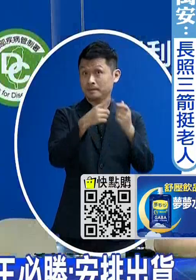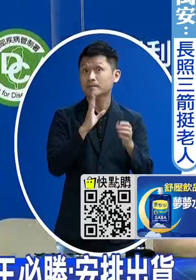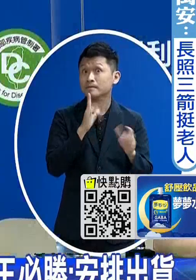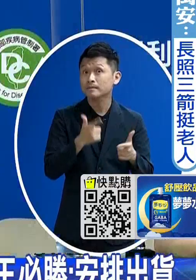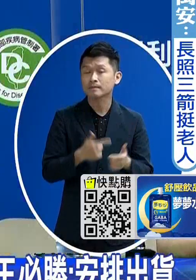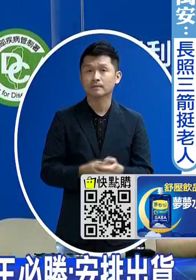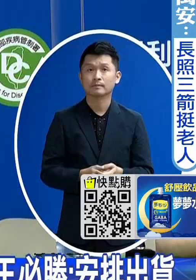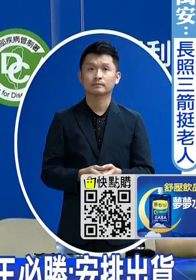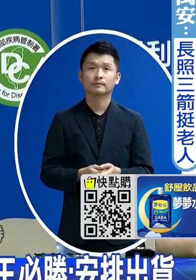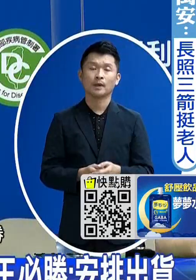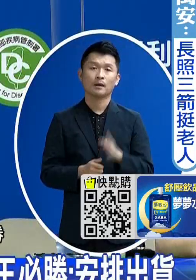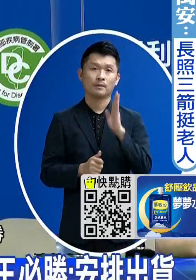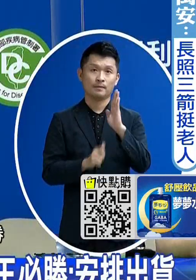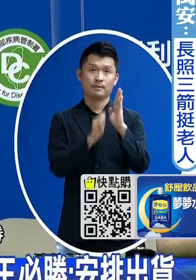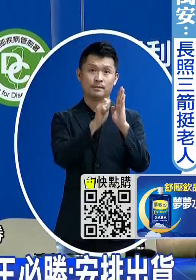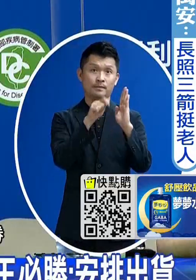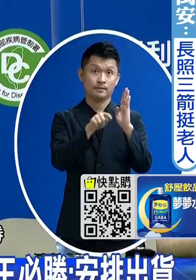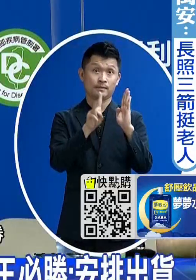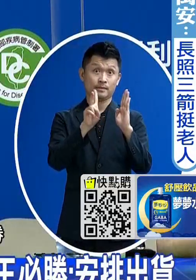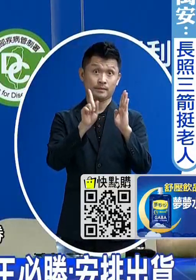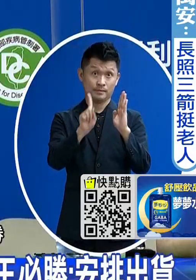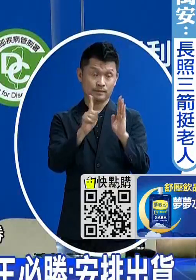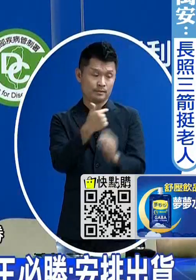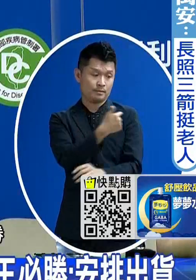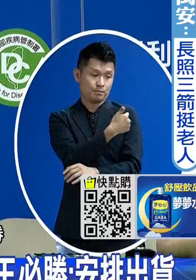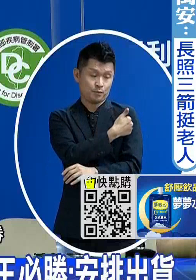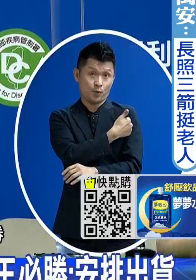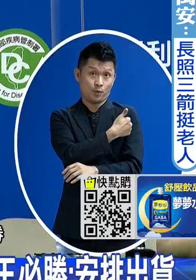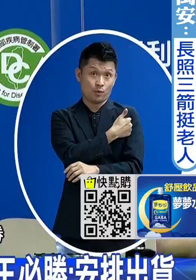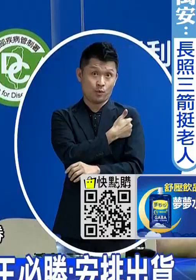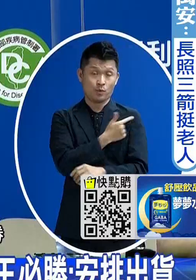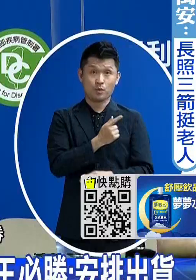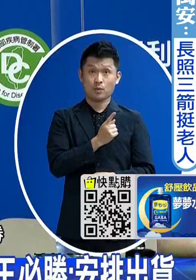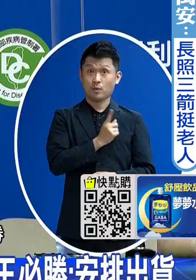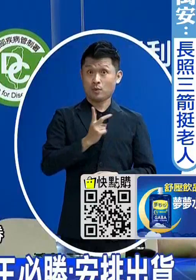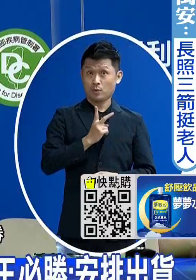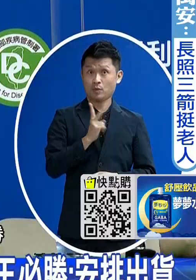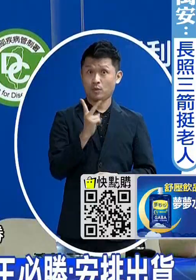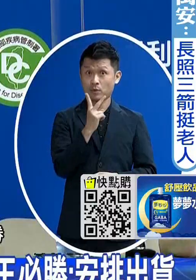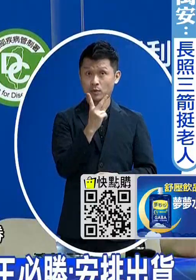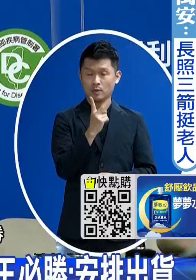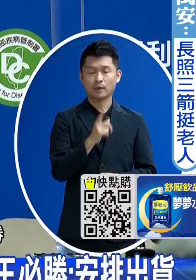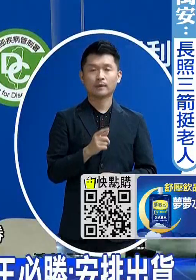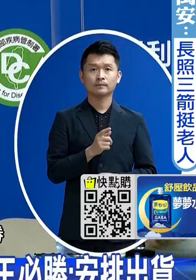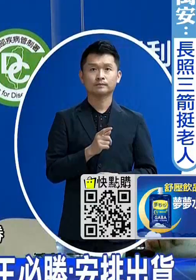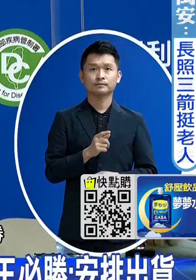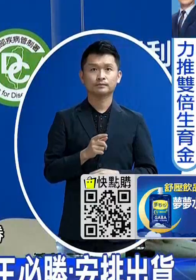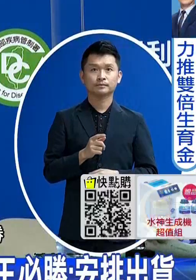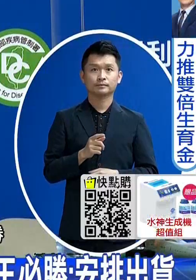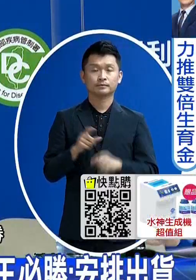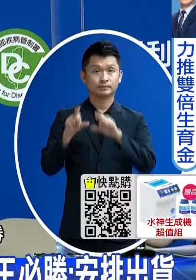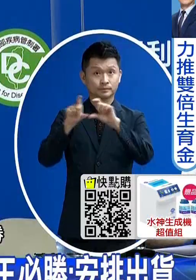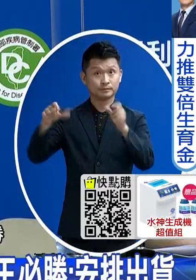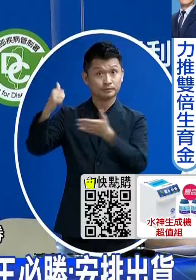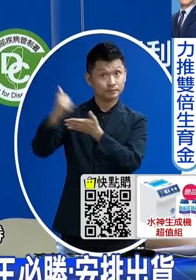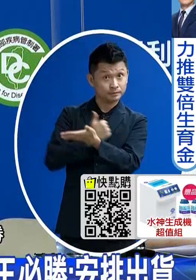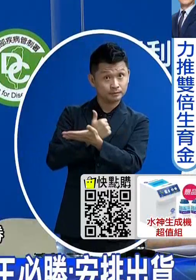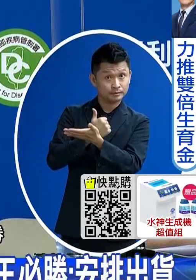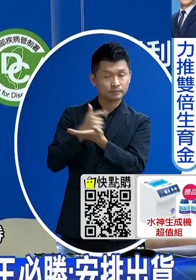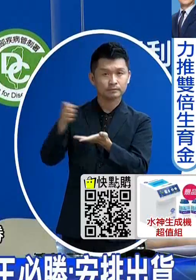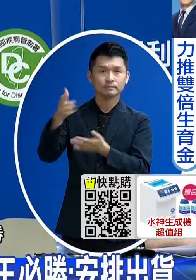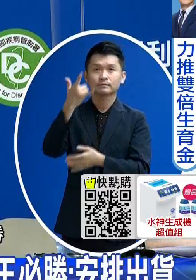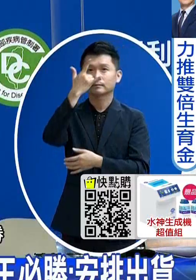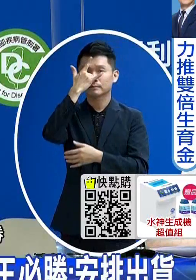们 BA.1 这个双价的次世代疫苗的到货，那我们已经跟莫德纳公司已